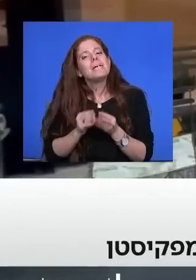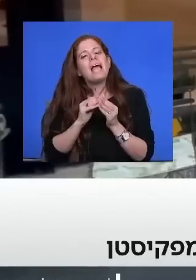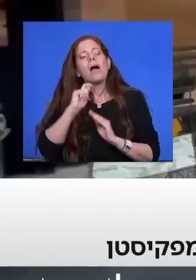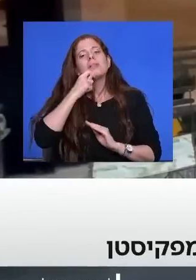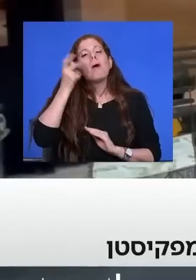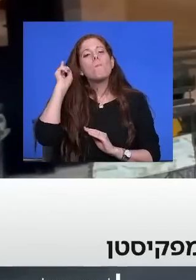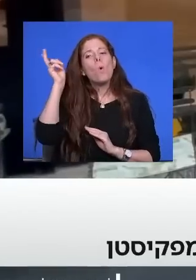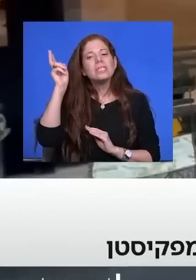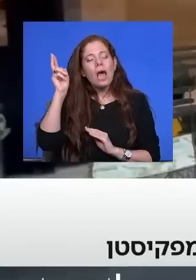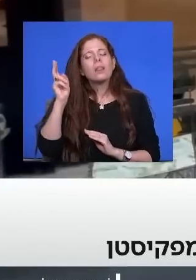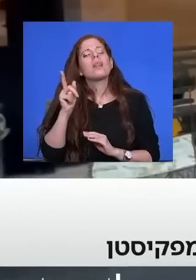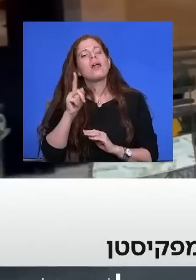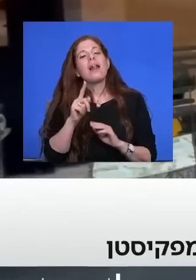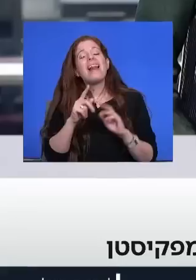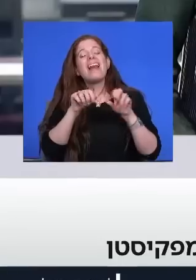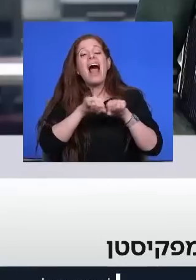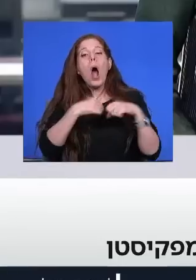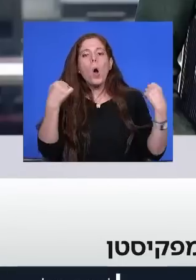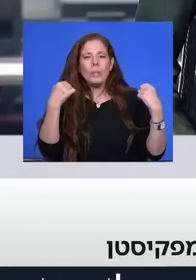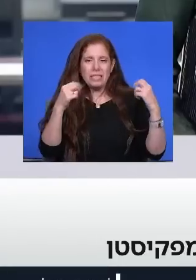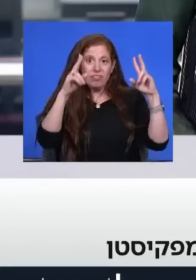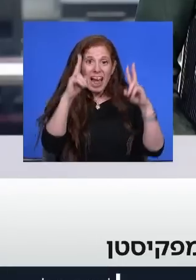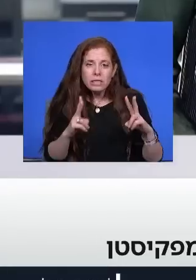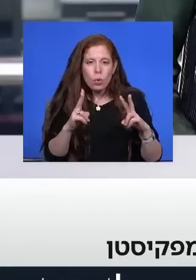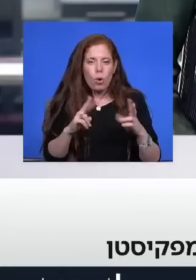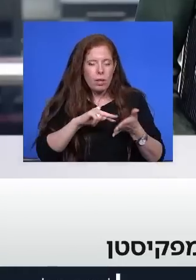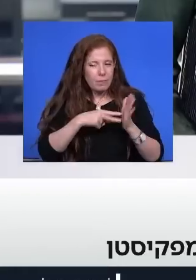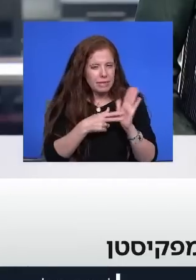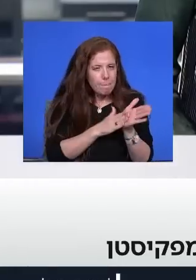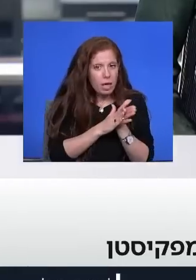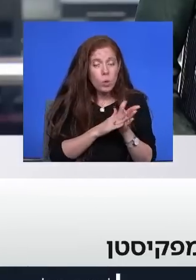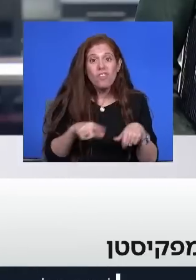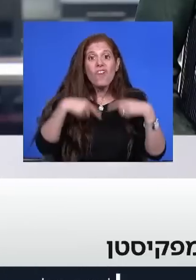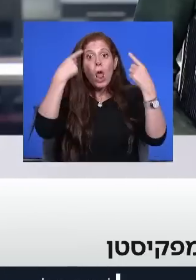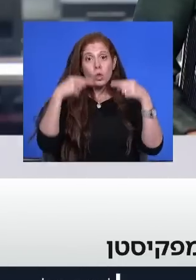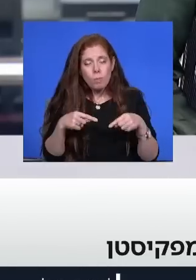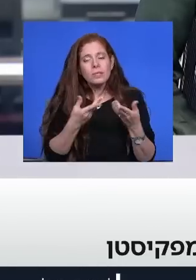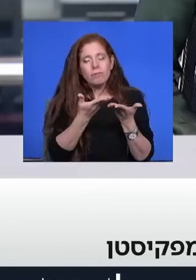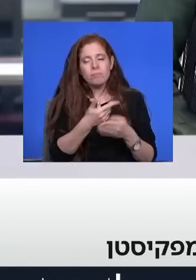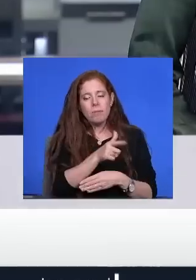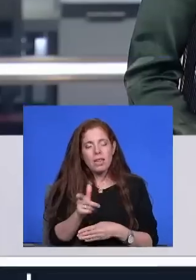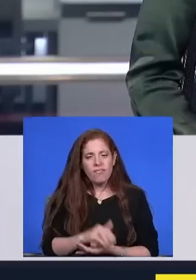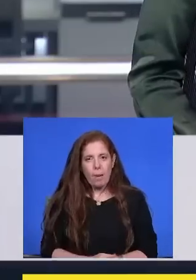את המזימה הזאת, ועל היום הזה כאן באתונה, הנה בכתבה שהכנו.